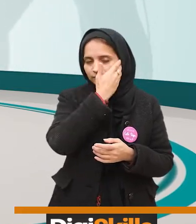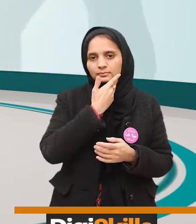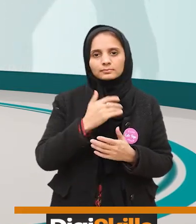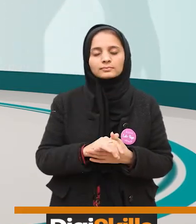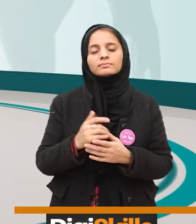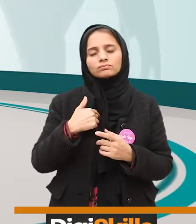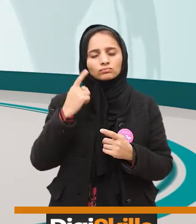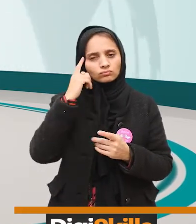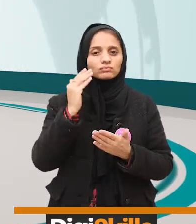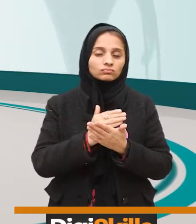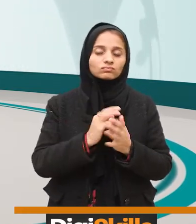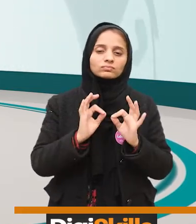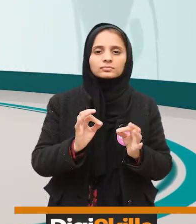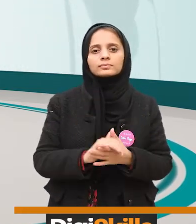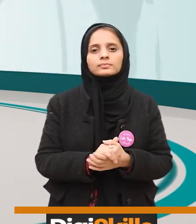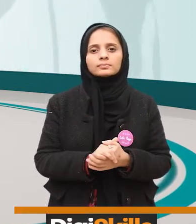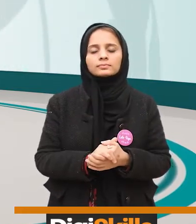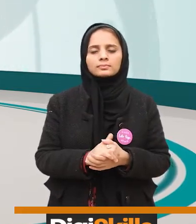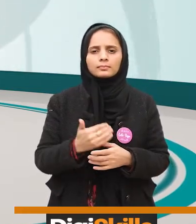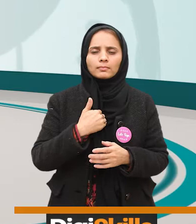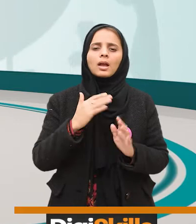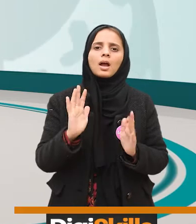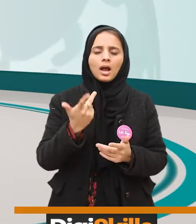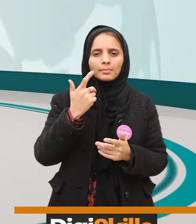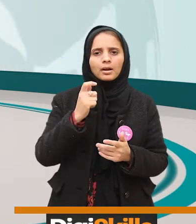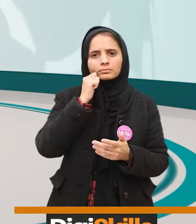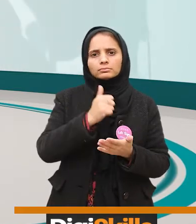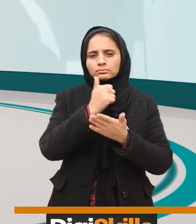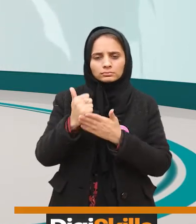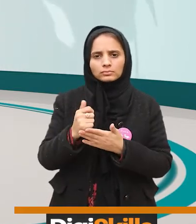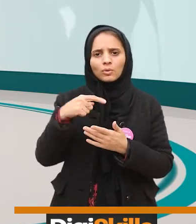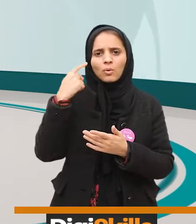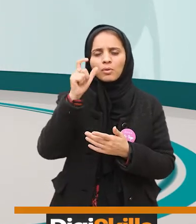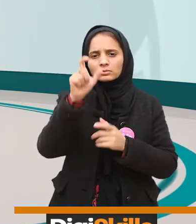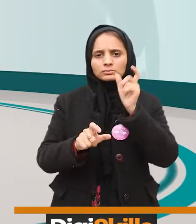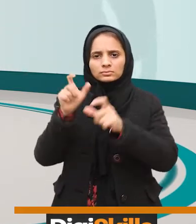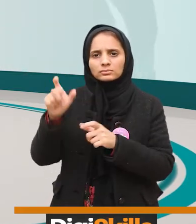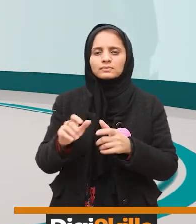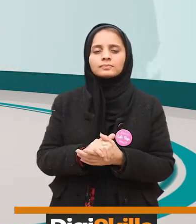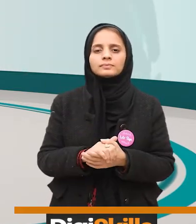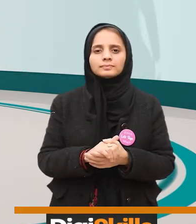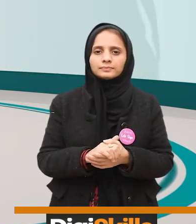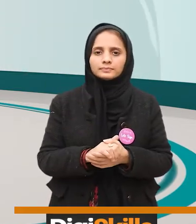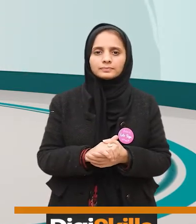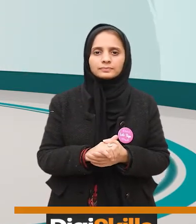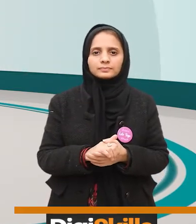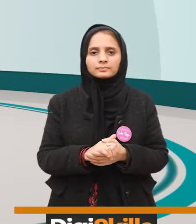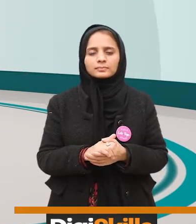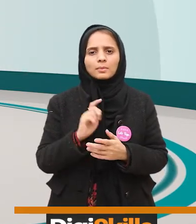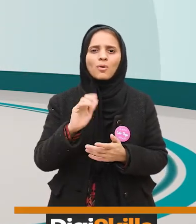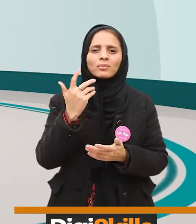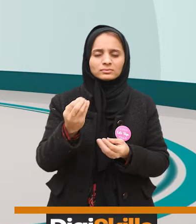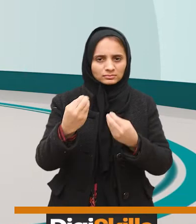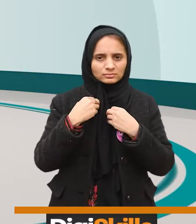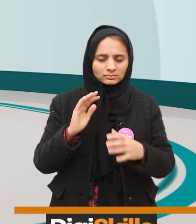میں سیٹسفائیڈ ہونے کے بعد کیا میں ان والے صاحب یا ان والے صاحب